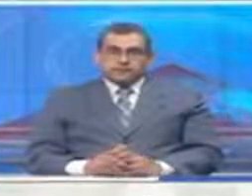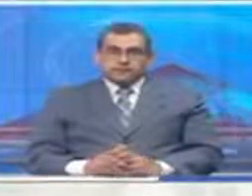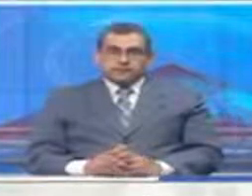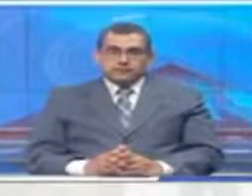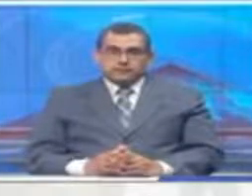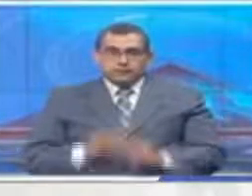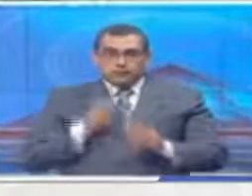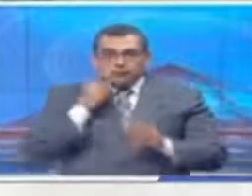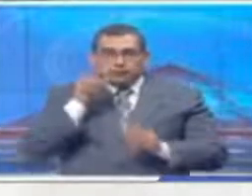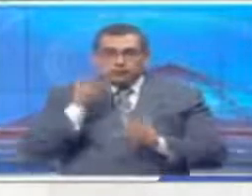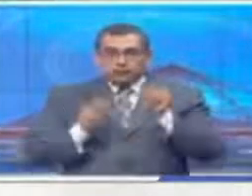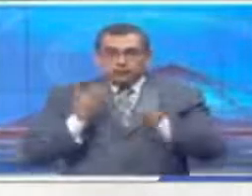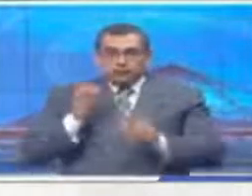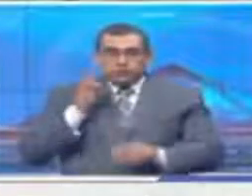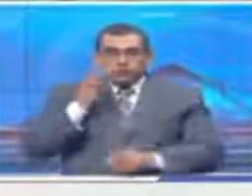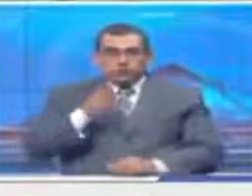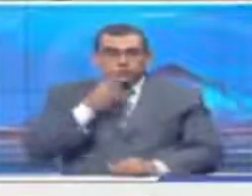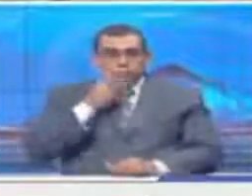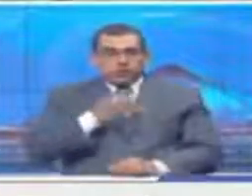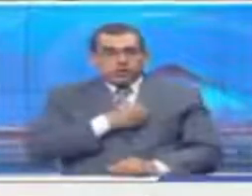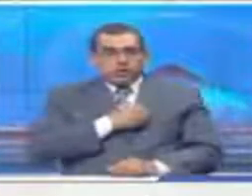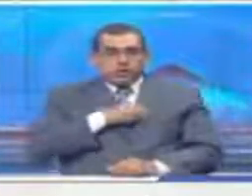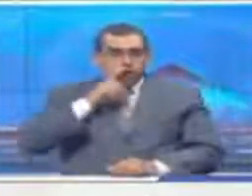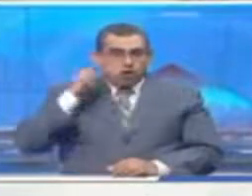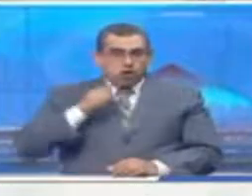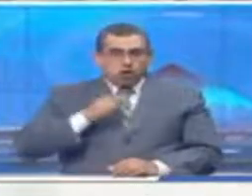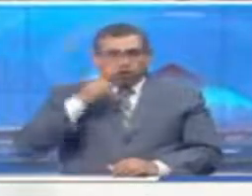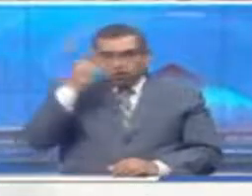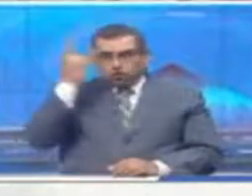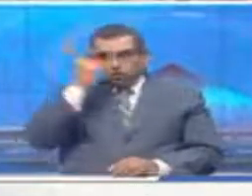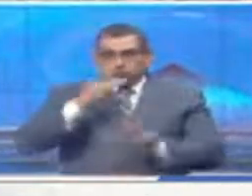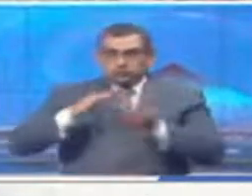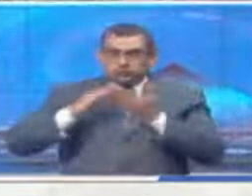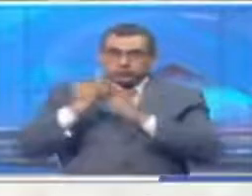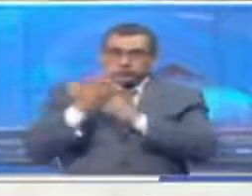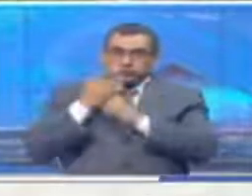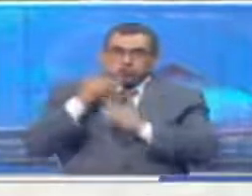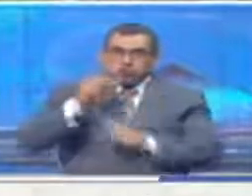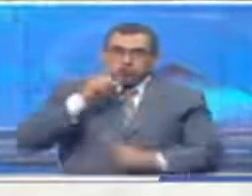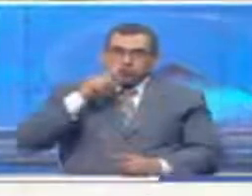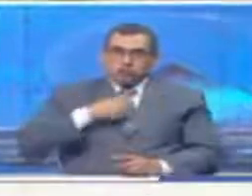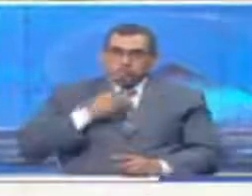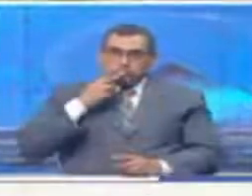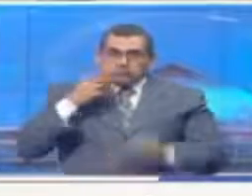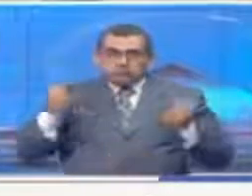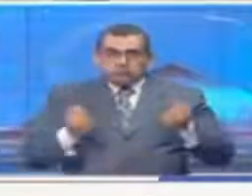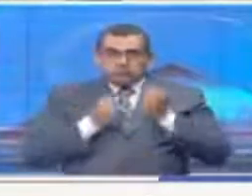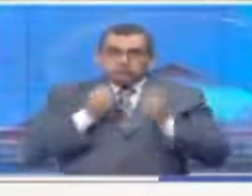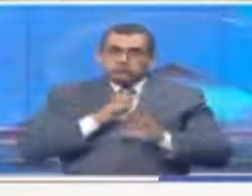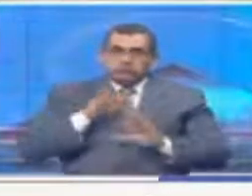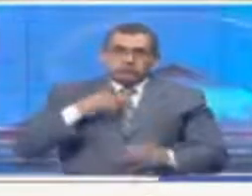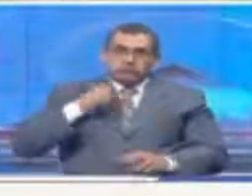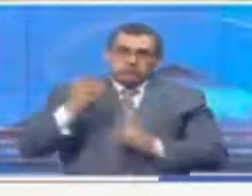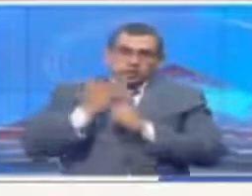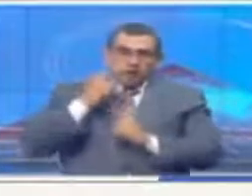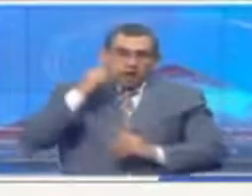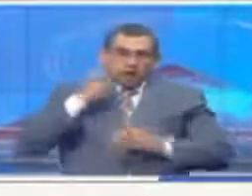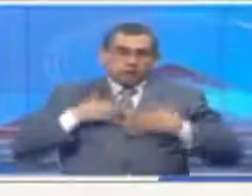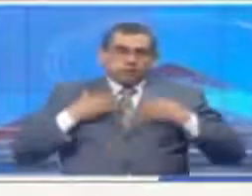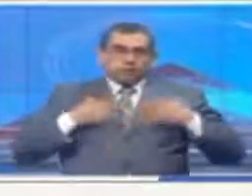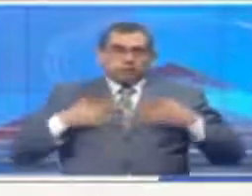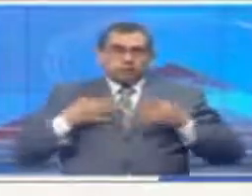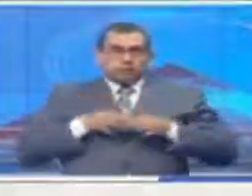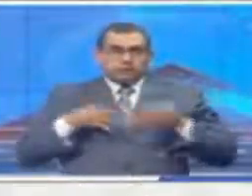وقد أعرب الزائرون عن ثقتهم في قدرة رجال الشرطة على حمايتهم بعدما شاهدوه من تدريبات وإعداد وتجهيز